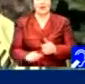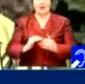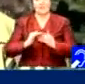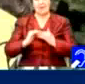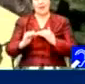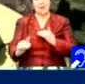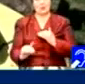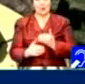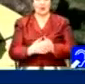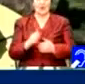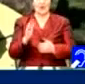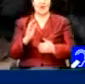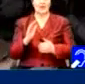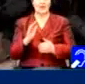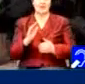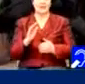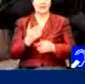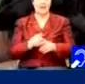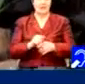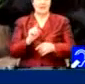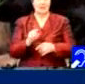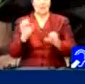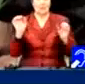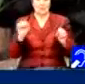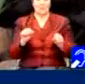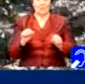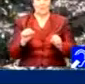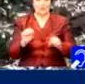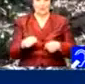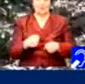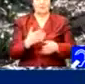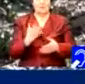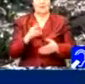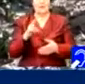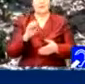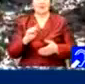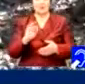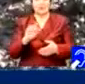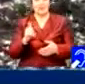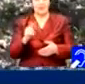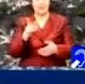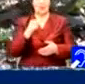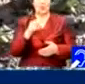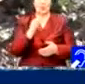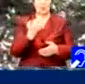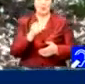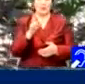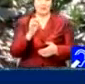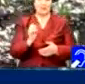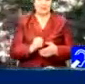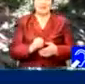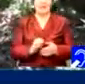Platoul Vârtoapelor fiind greu accesibil, toate acele avene, peșteri, doline, creează